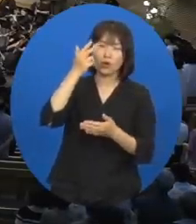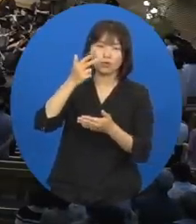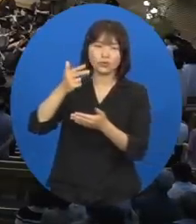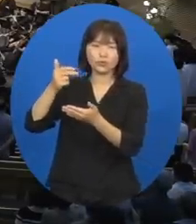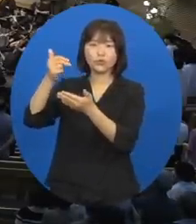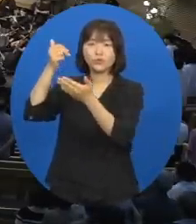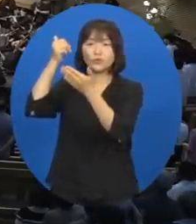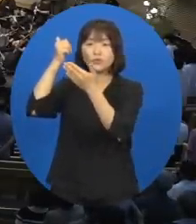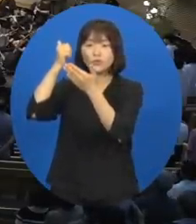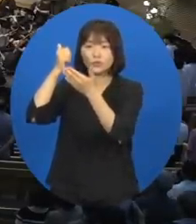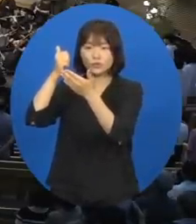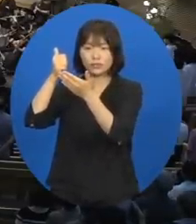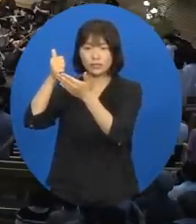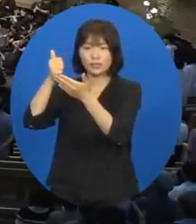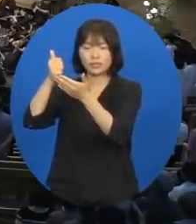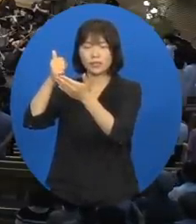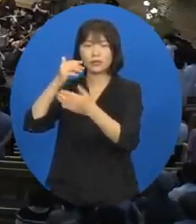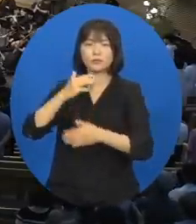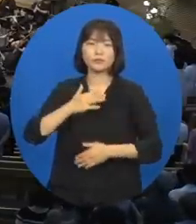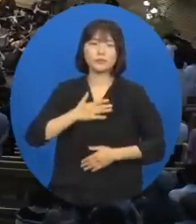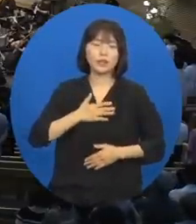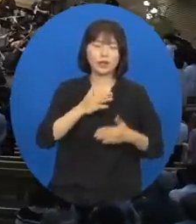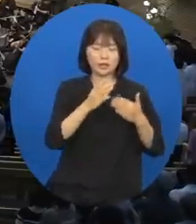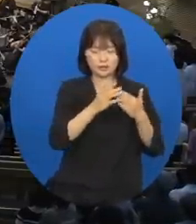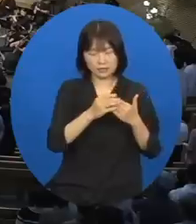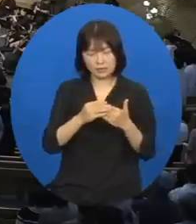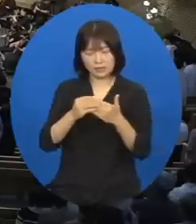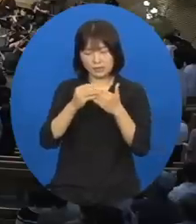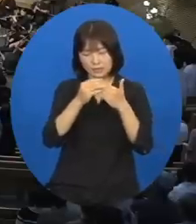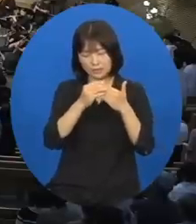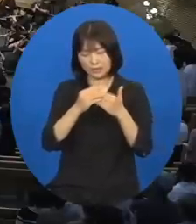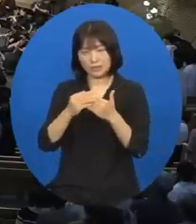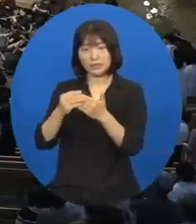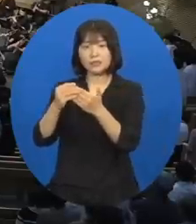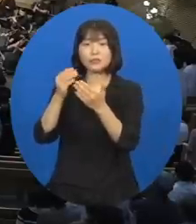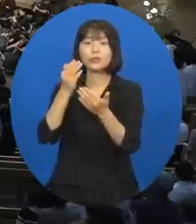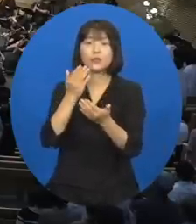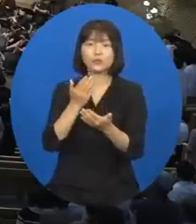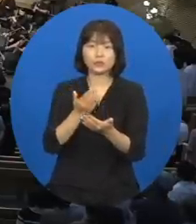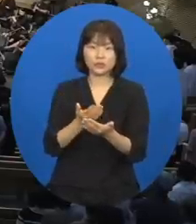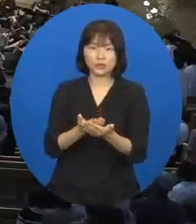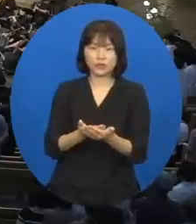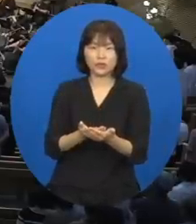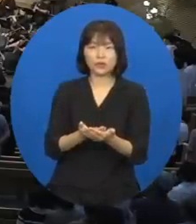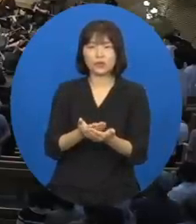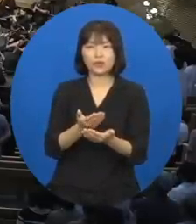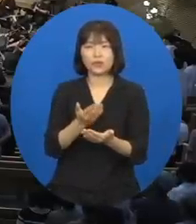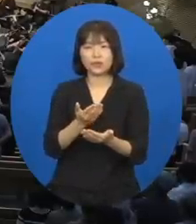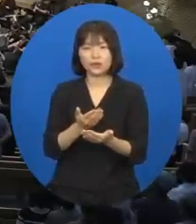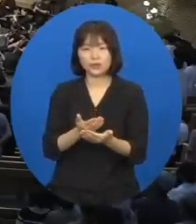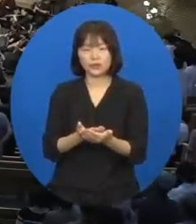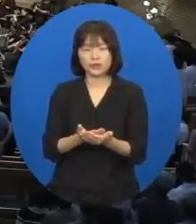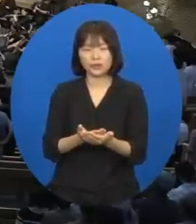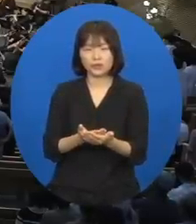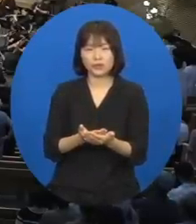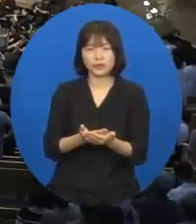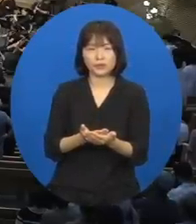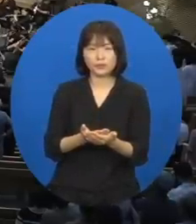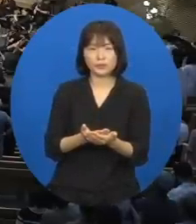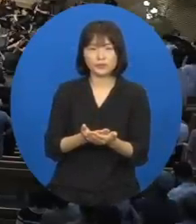오 주님 나를 이끄소서.